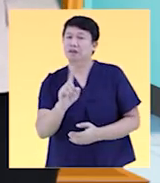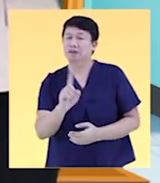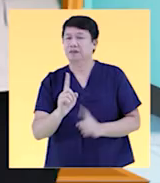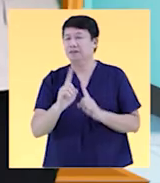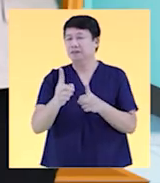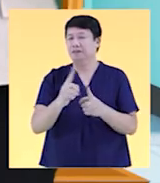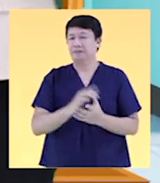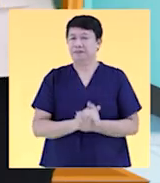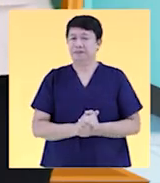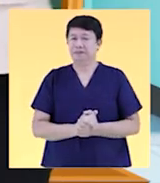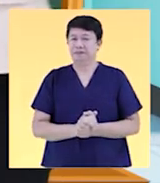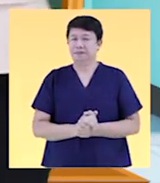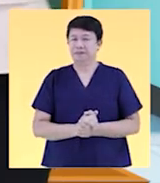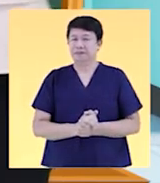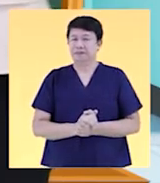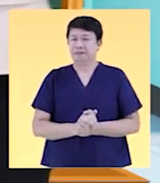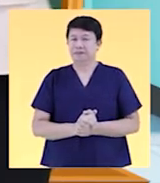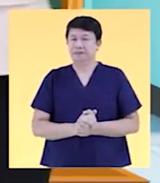ano ang sagot?